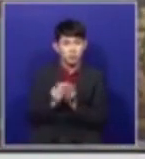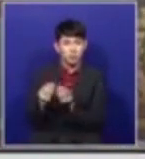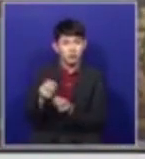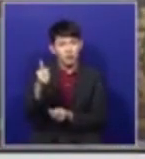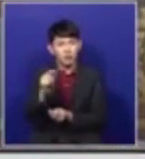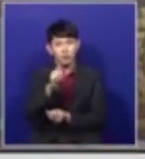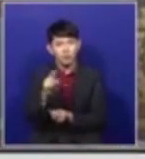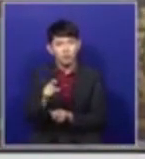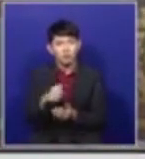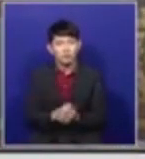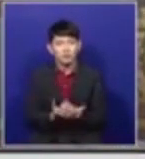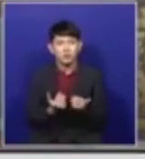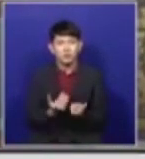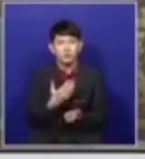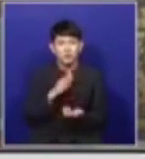และก็ขอได้รับเอาไปพิจารณาได้ไหมครับ